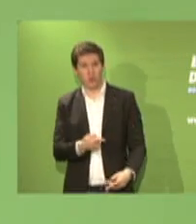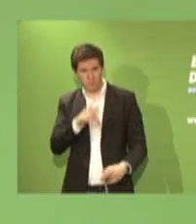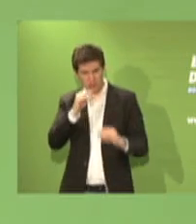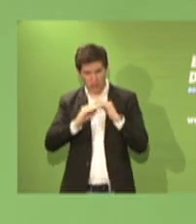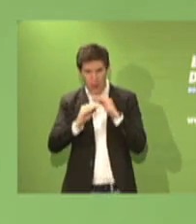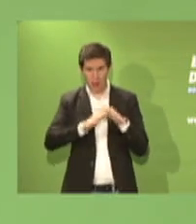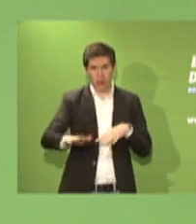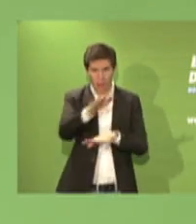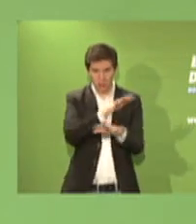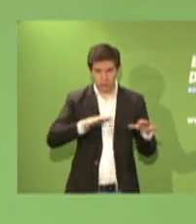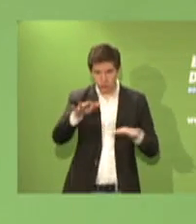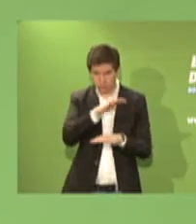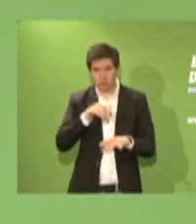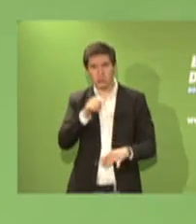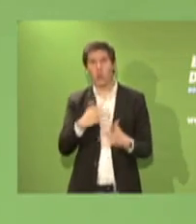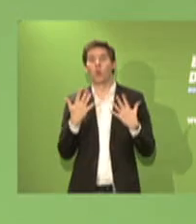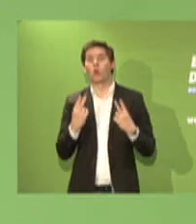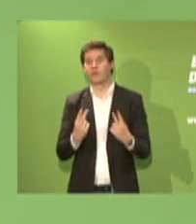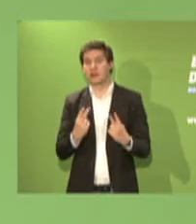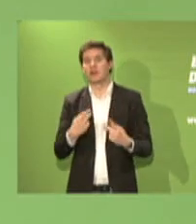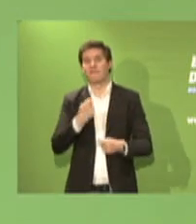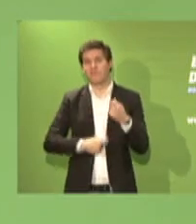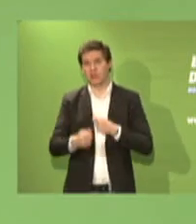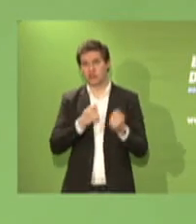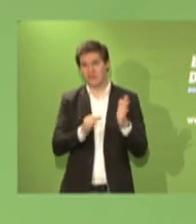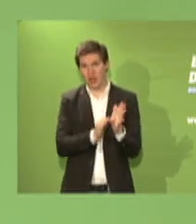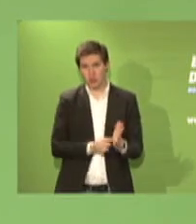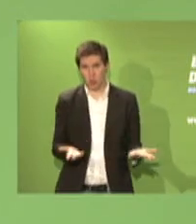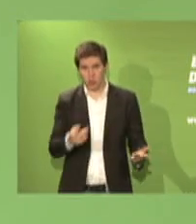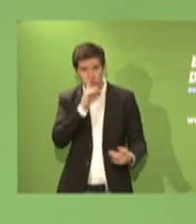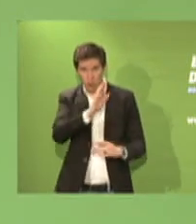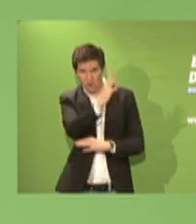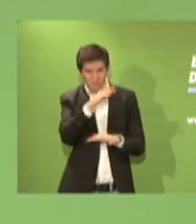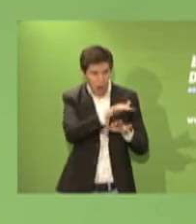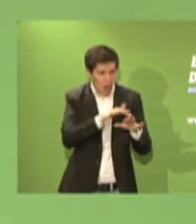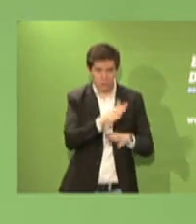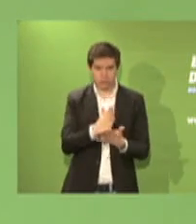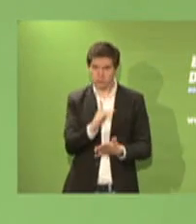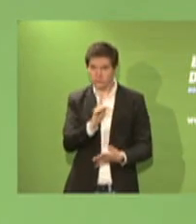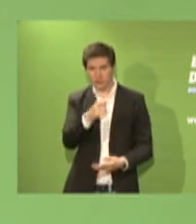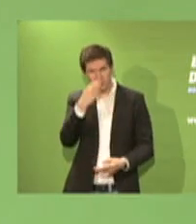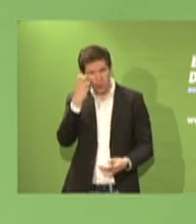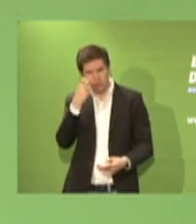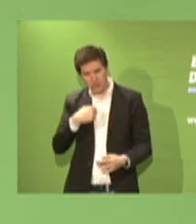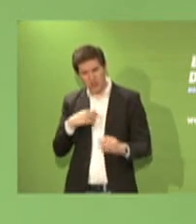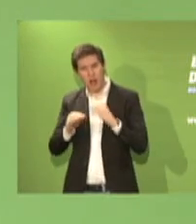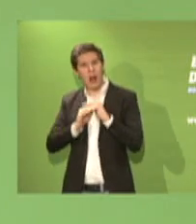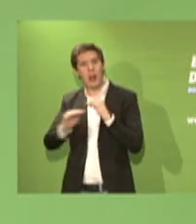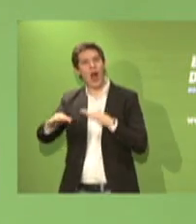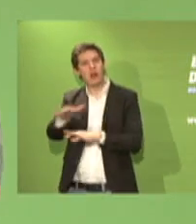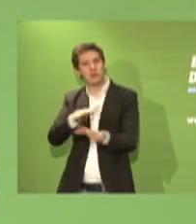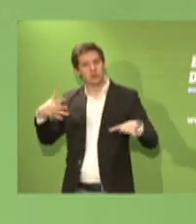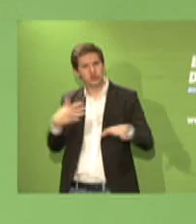ländlichen Räumen ein starker Wirtschaftsfaktor. Nicht nur im Wald, sondern wenn wir es in den ländlichen Räumen schaffen, mit unseren grünen